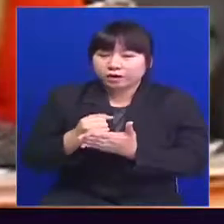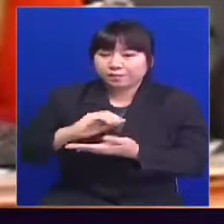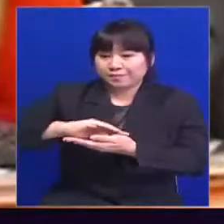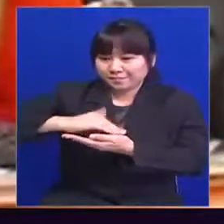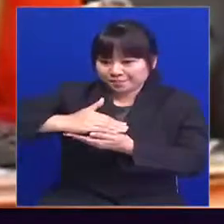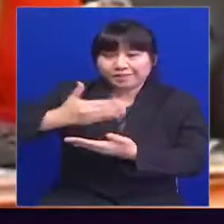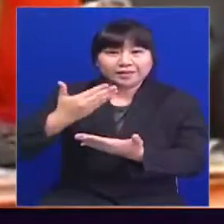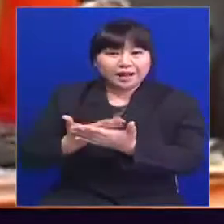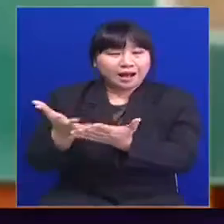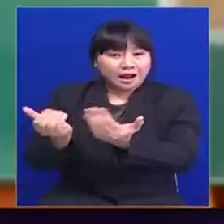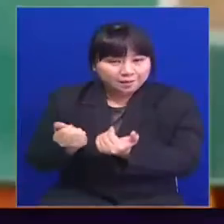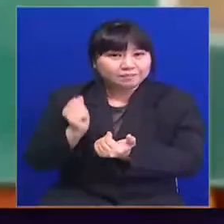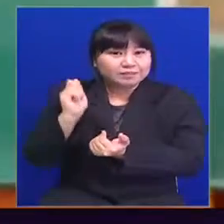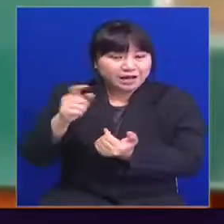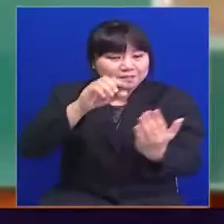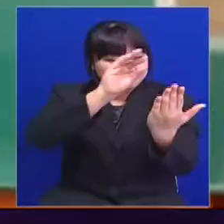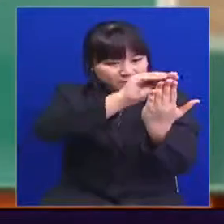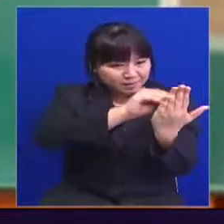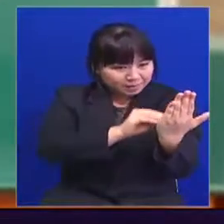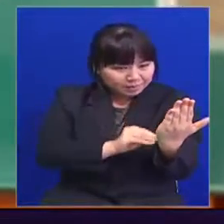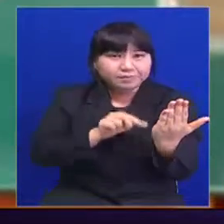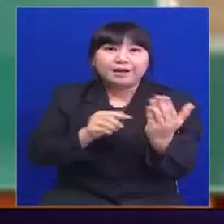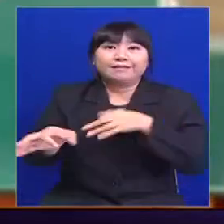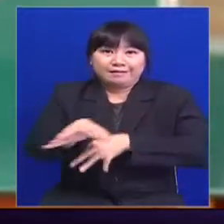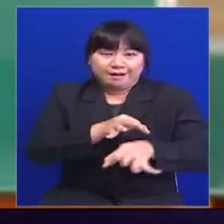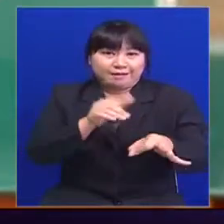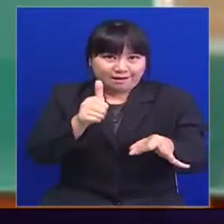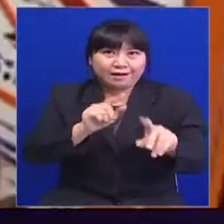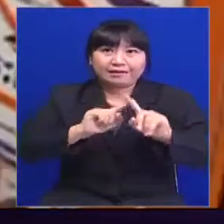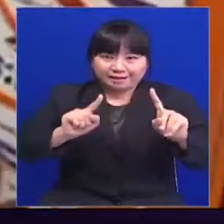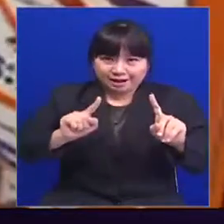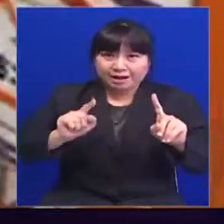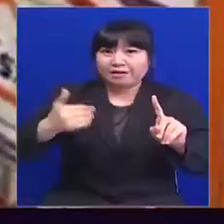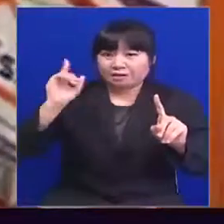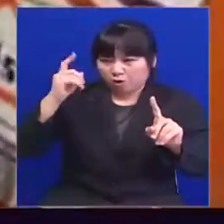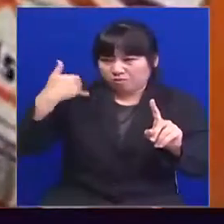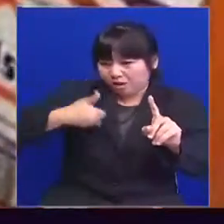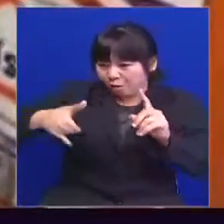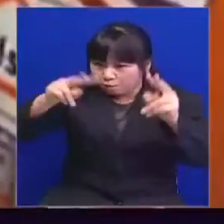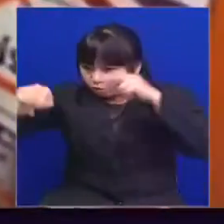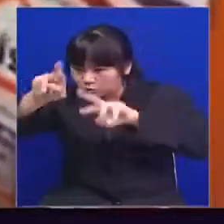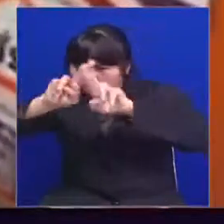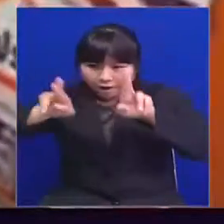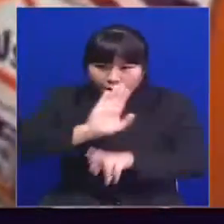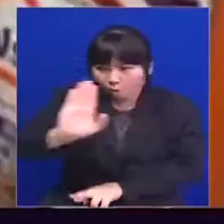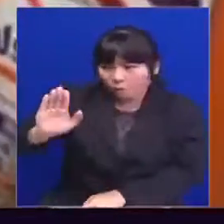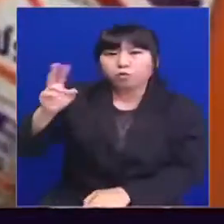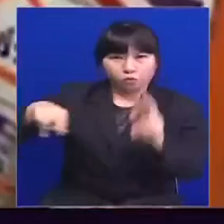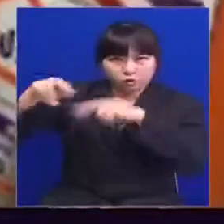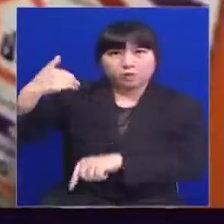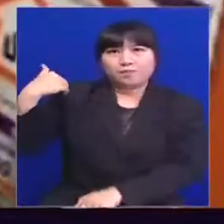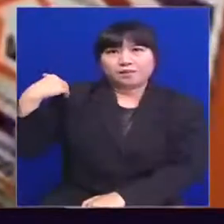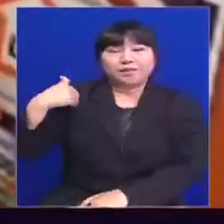รายรับรายจ่ายที่บันทึกไว้เป็นเอกสารแทนได้แต่จะมีทางเจ้าหน้าที่เข้าไปตรวจสอบกิจการด้วยส่วนผู้